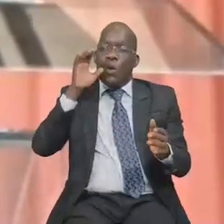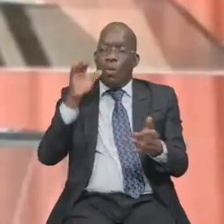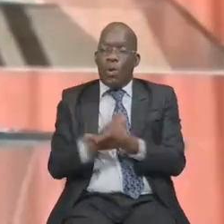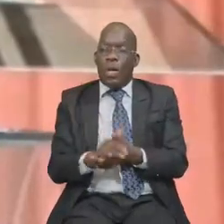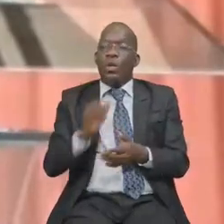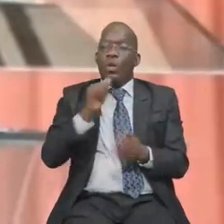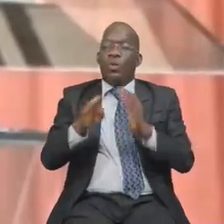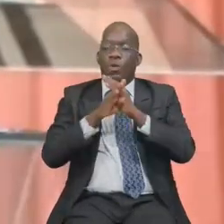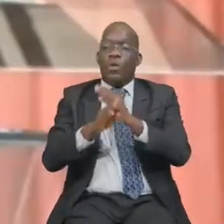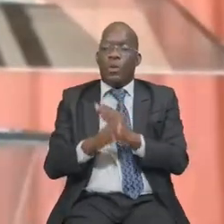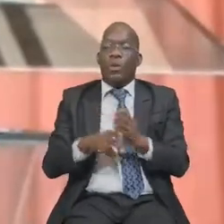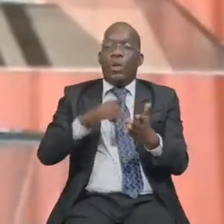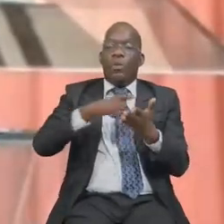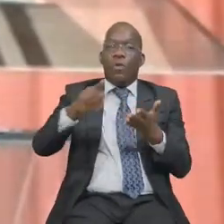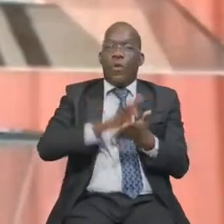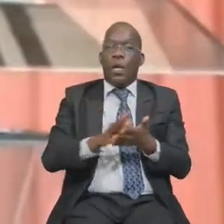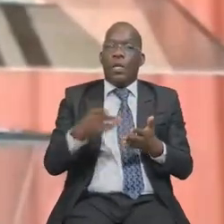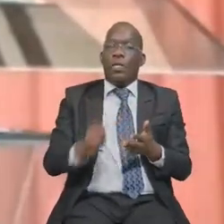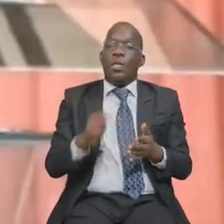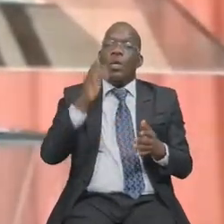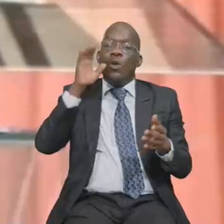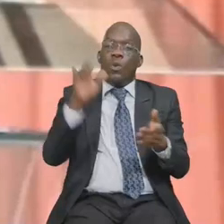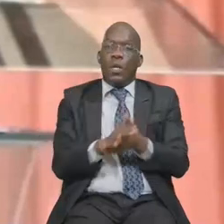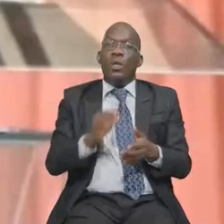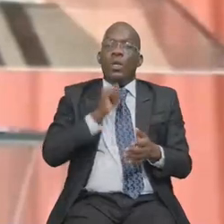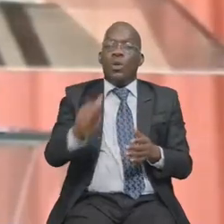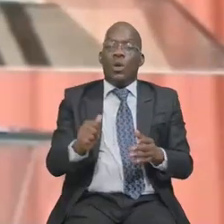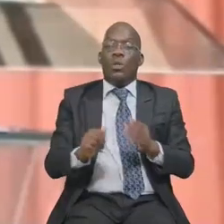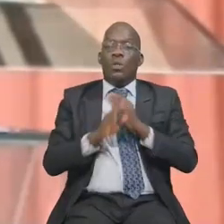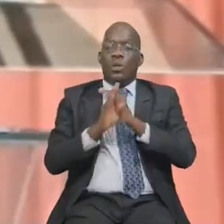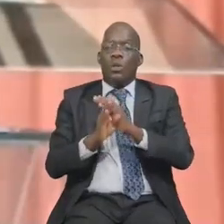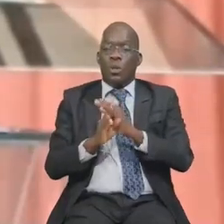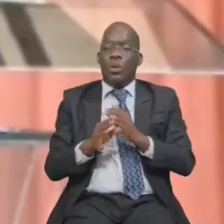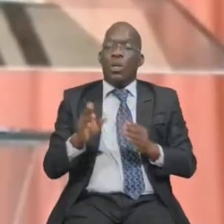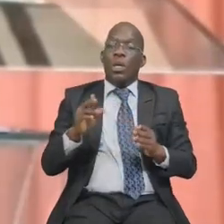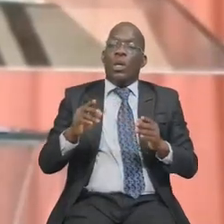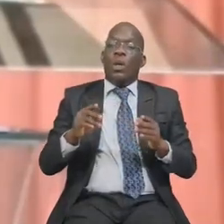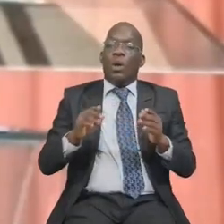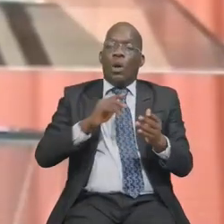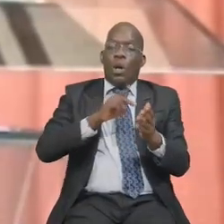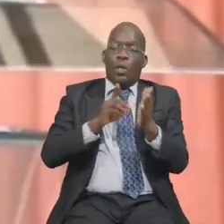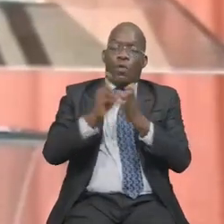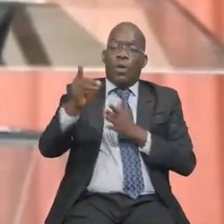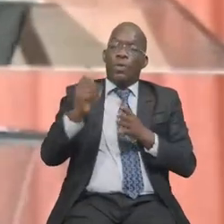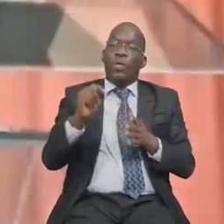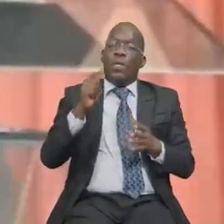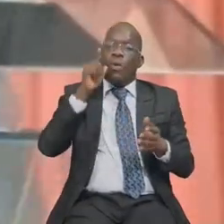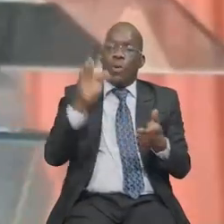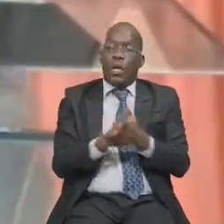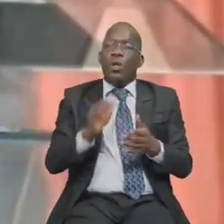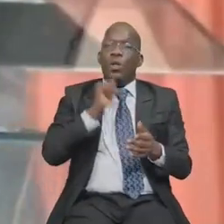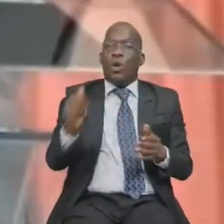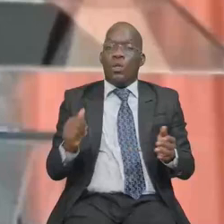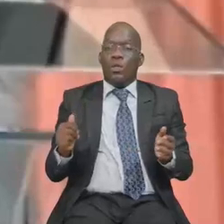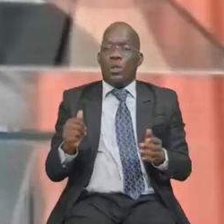purifier l'épouse, pas polluer, polir l'épouse, non pas punir, et de